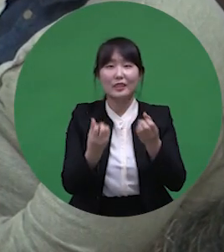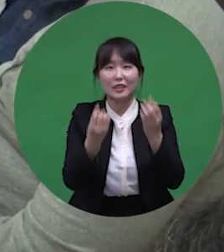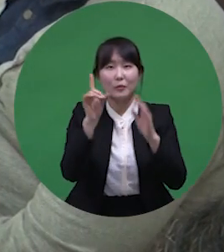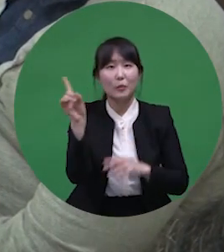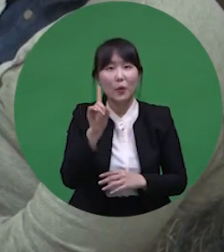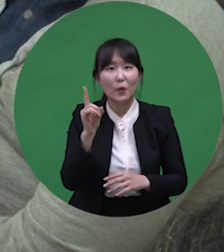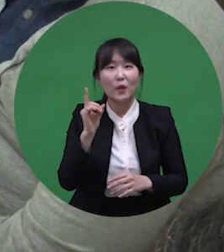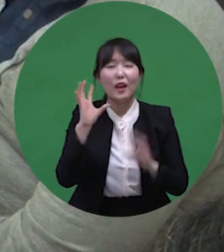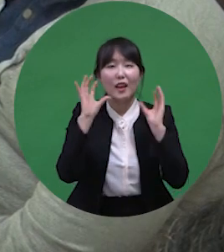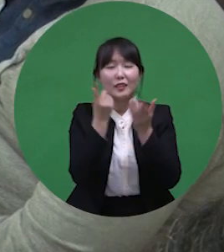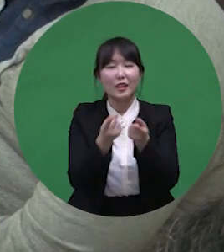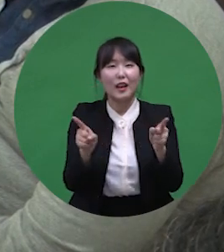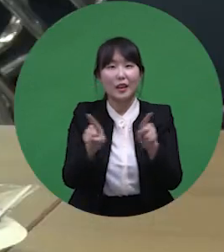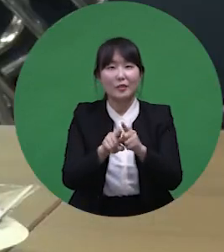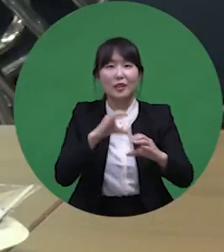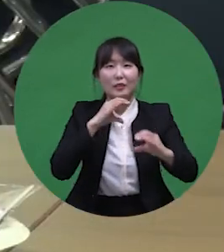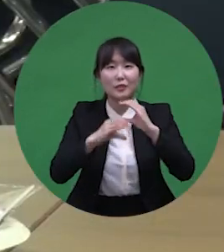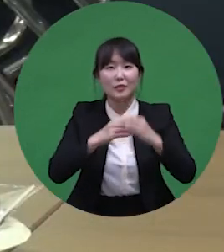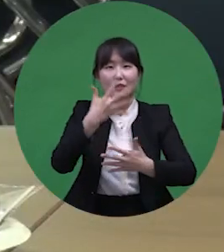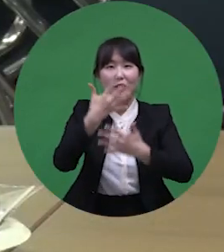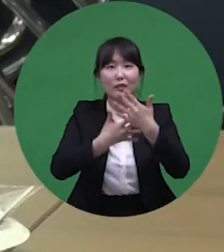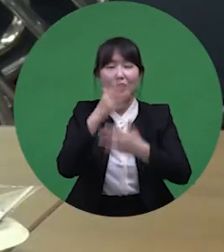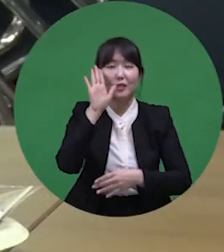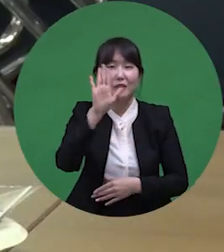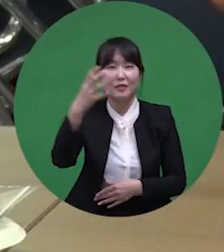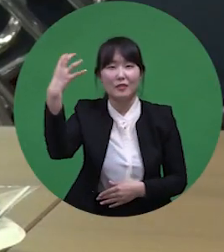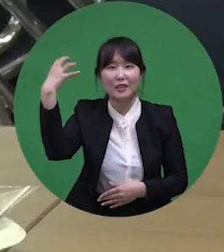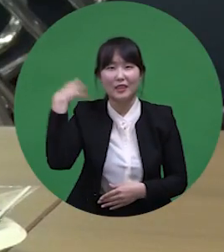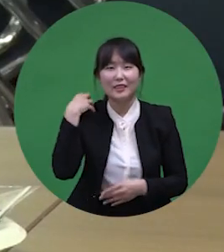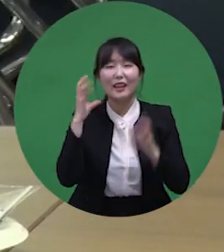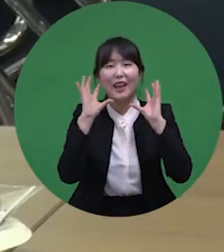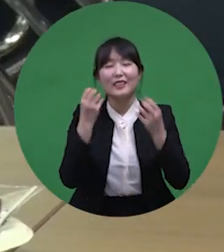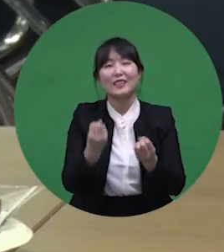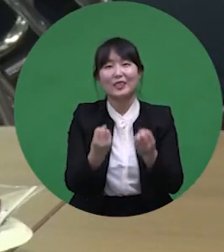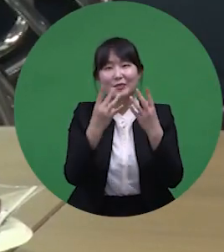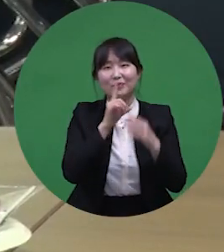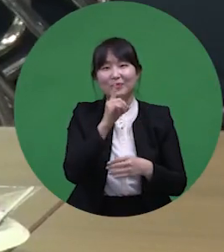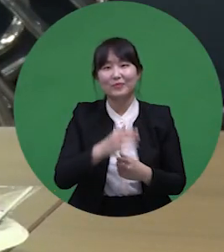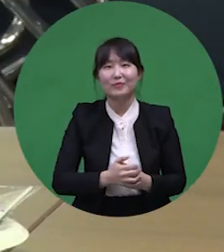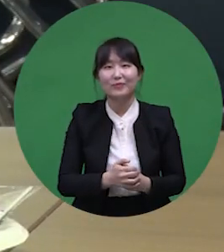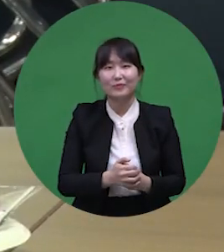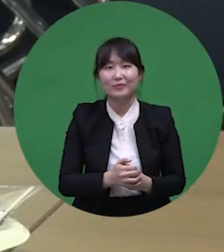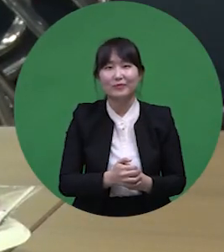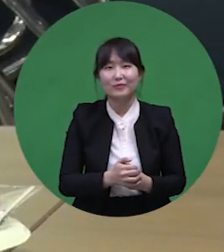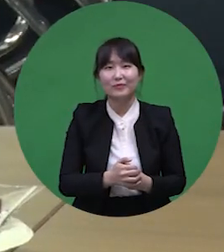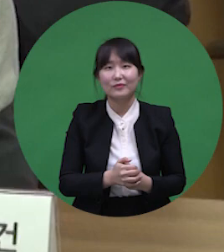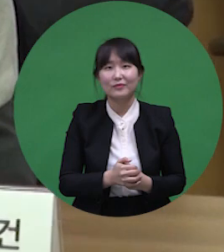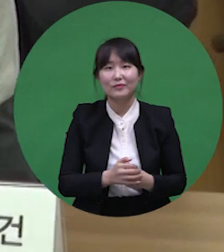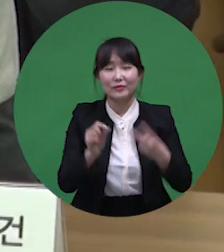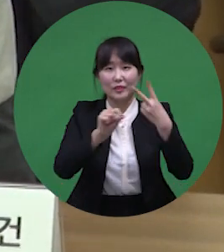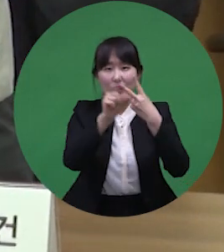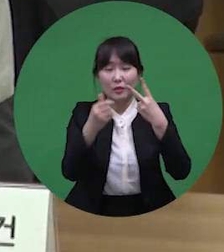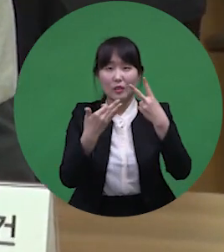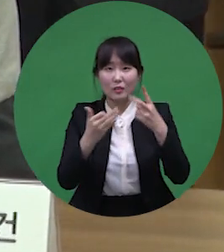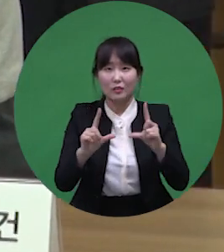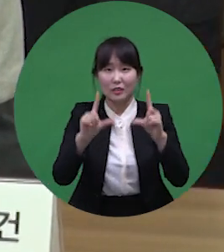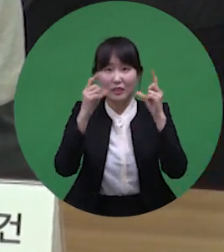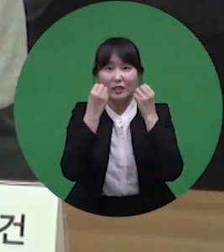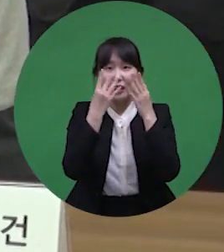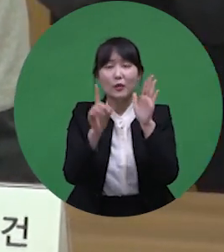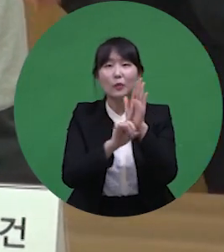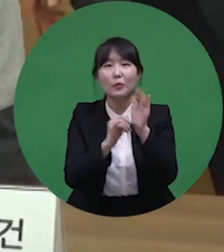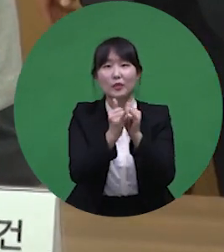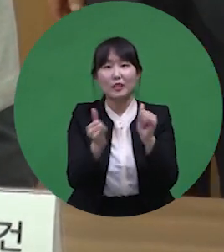국제어린이영화제는 어린이들과 함께 소통하고 영화의 미래를 이끌어나갈 꿈나무들의 축제인데요. 2월 19일